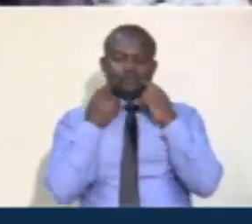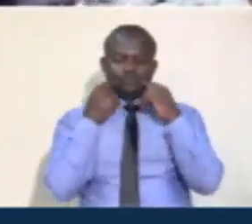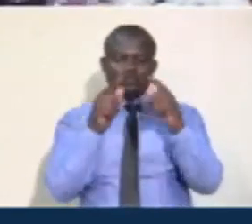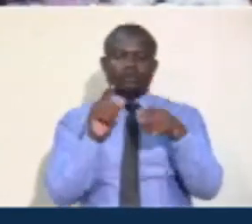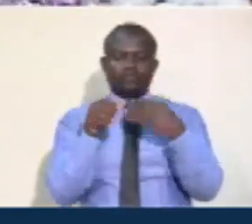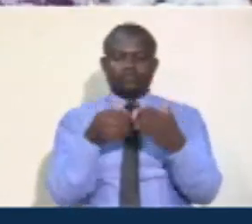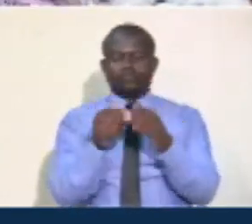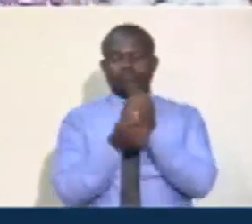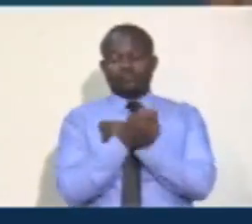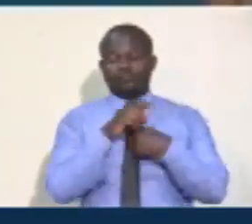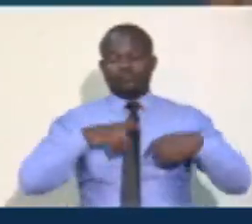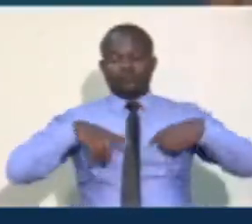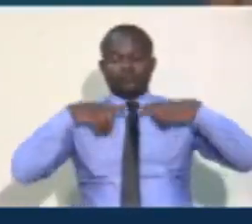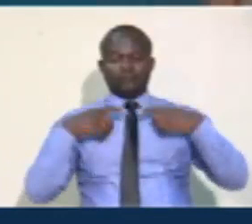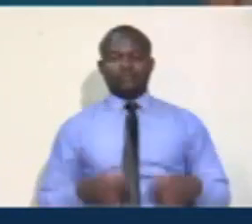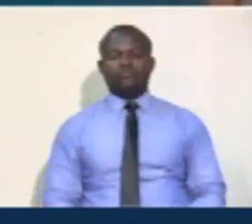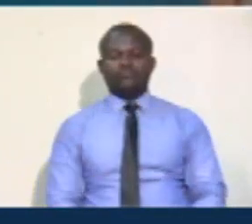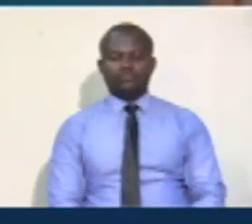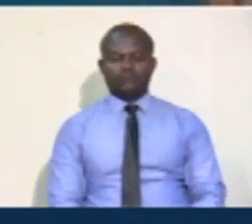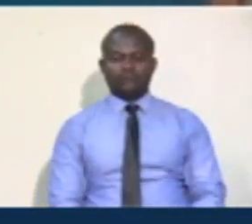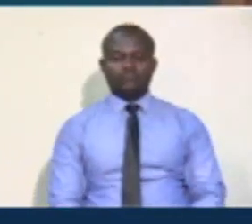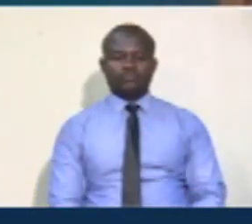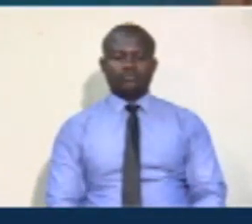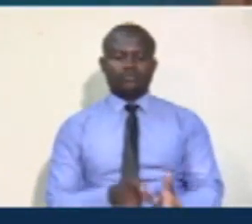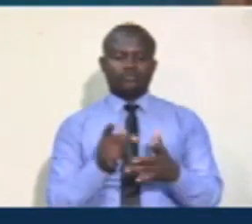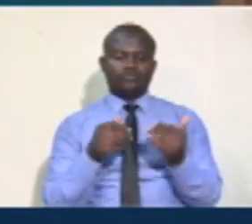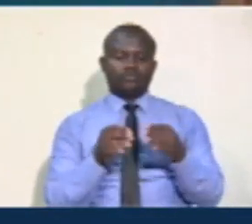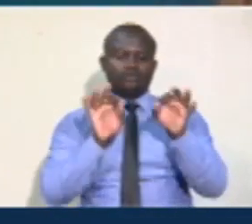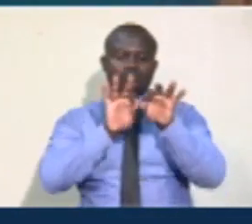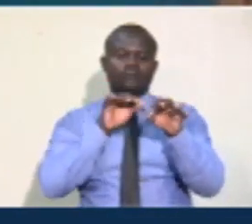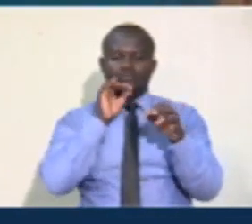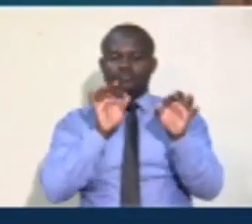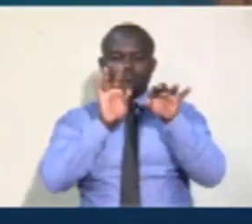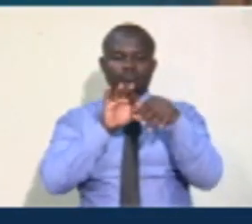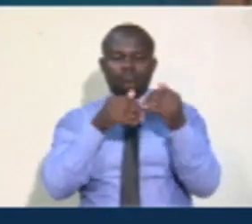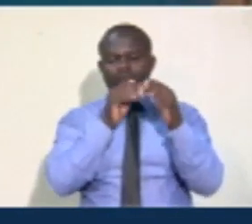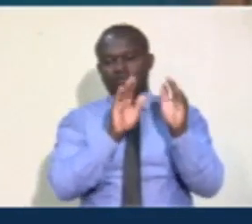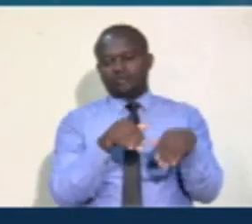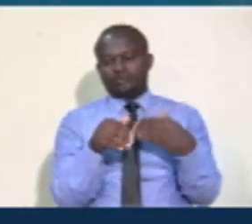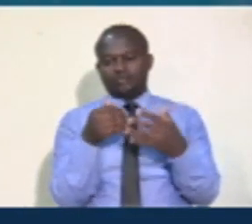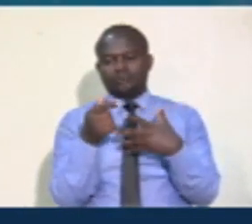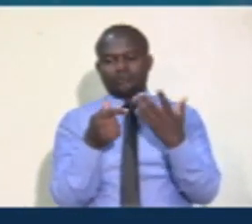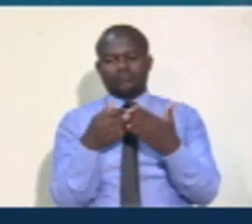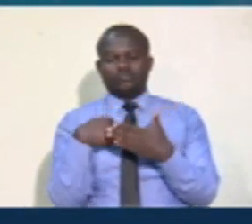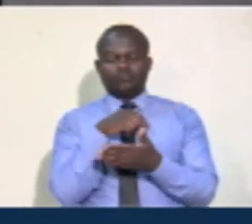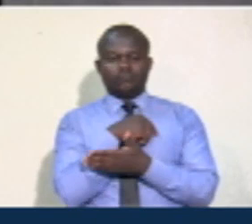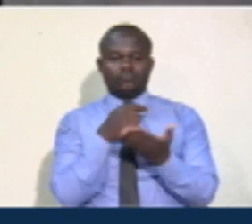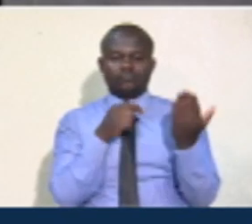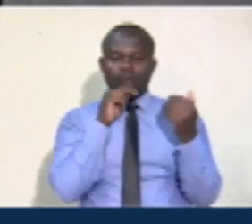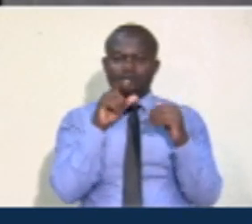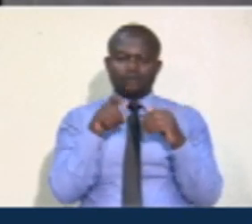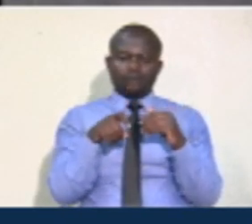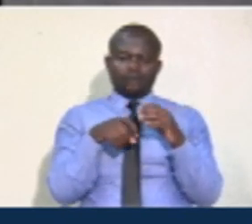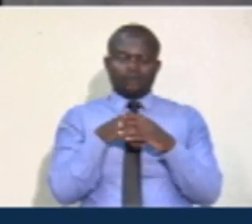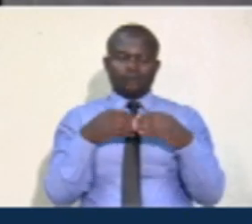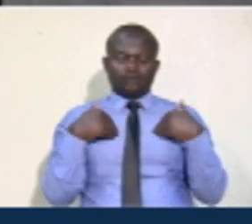inama yo guhindura imibereho icya mbere ugura iby'ingenzi ibitari ingenzi ukabireka ibyo kwinezeza ibintu udakeneye mu buzima